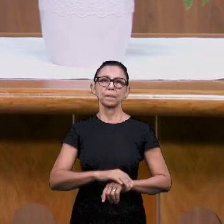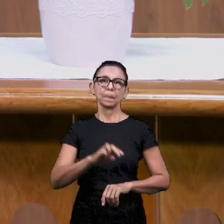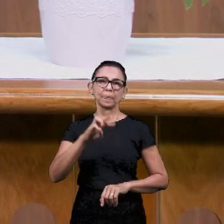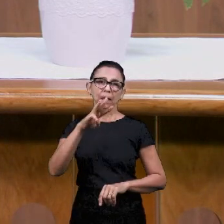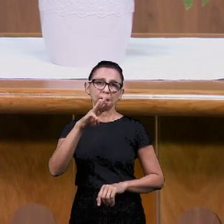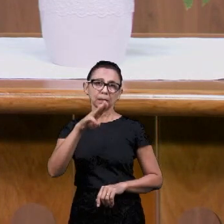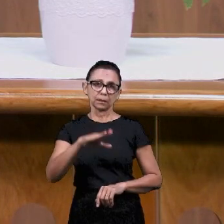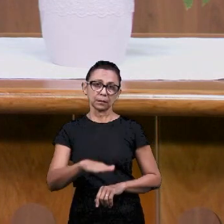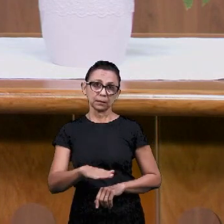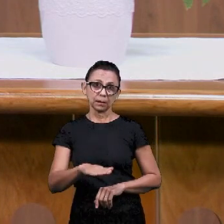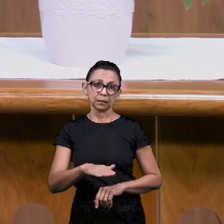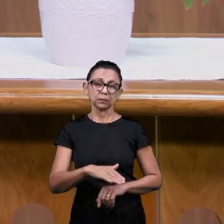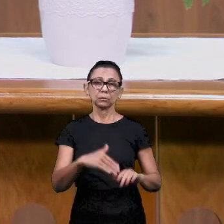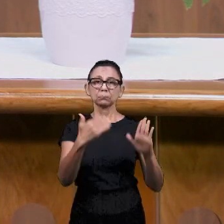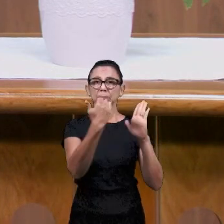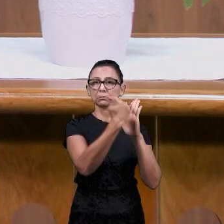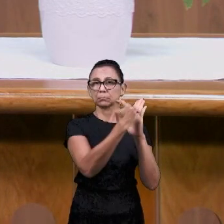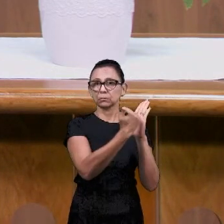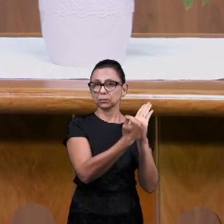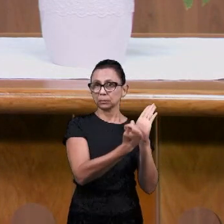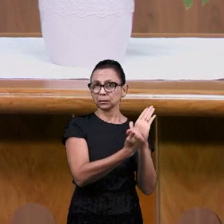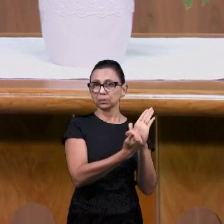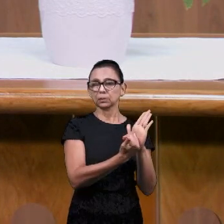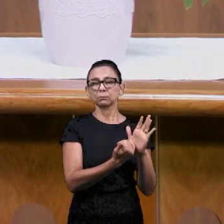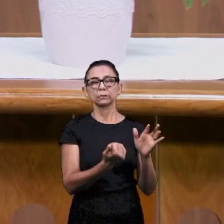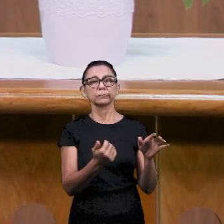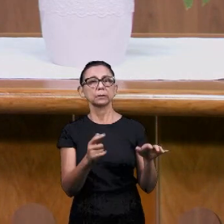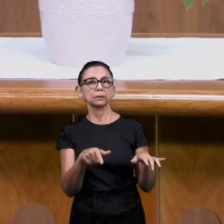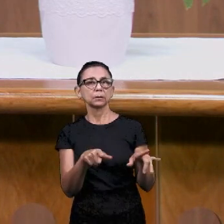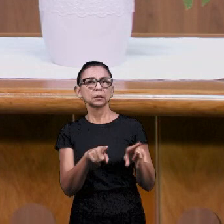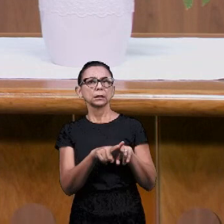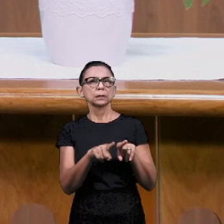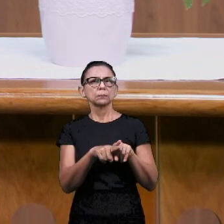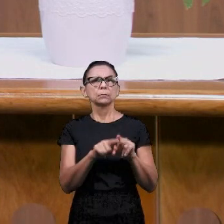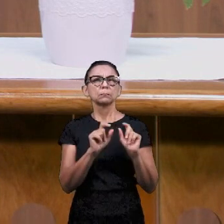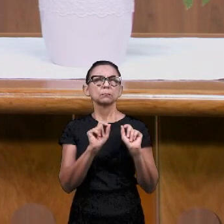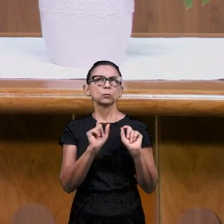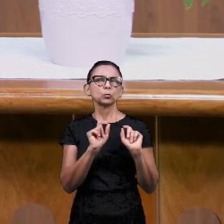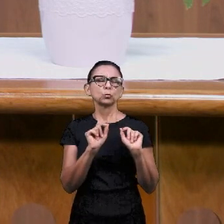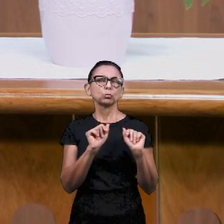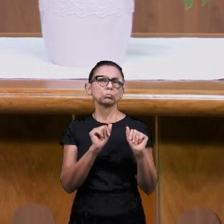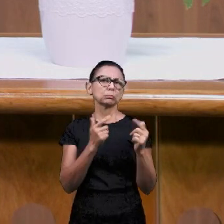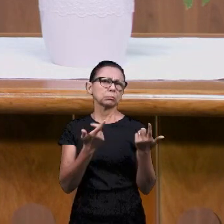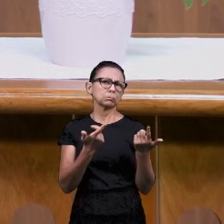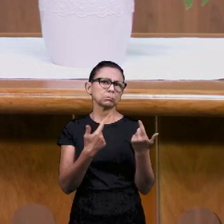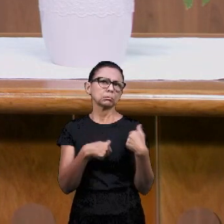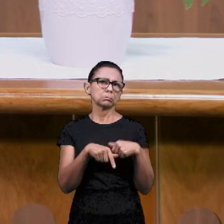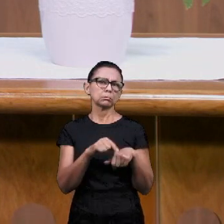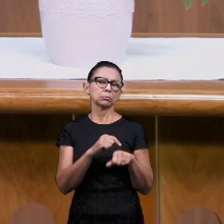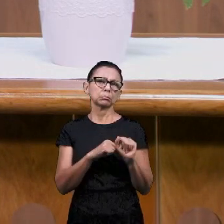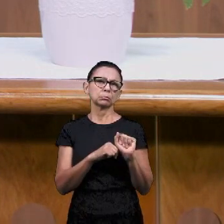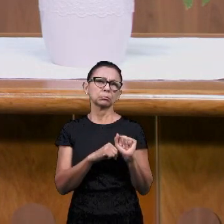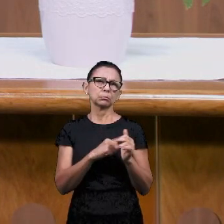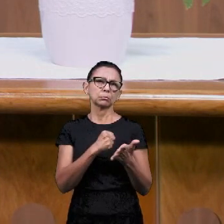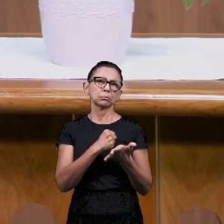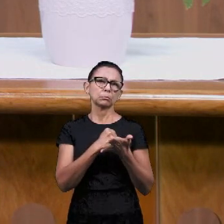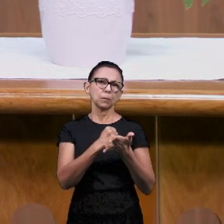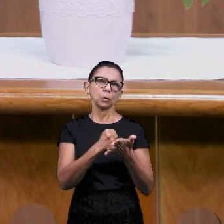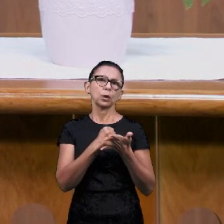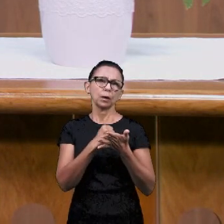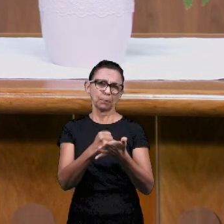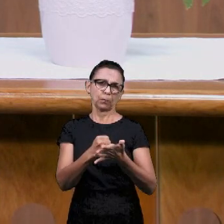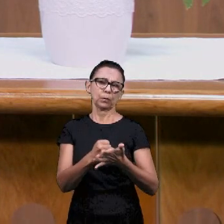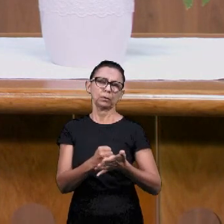l'église, 15 heures au Brésil, qui est aussi un développement d'une contribution plus grande, des